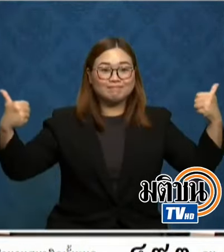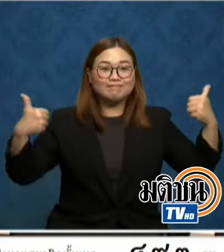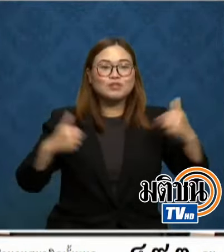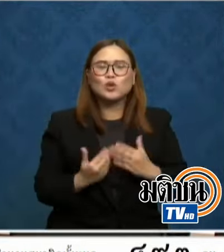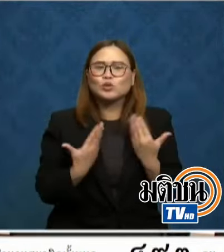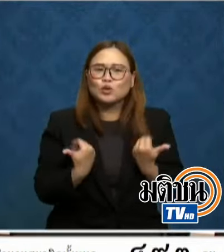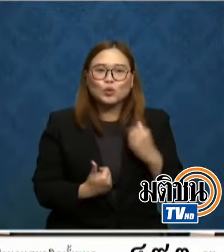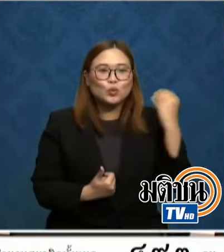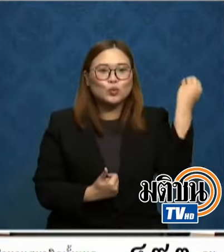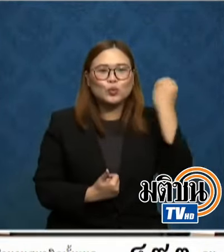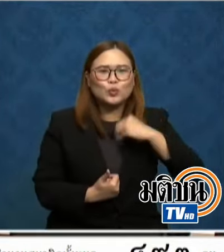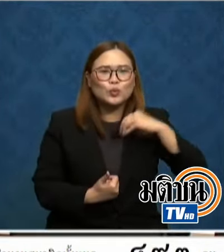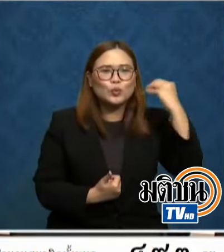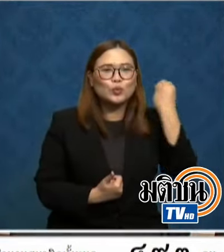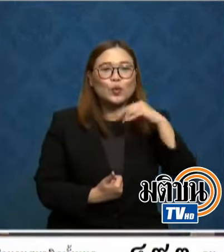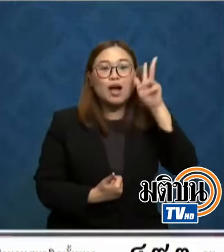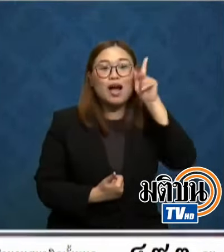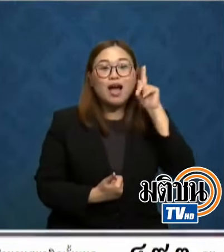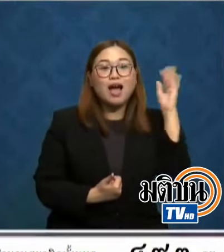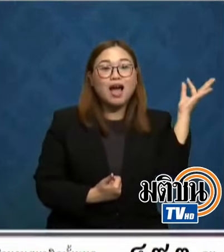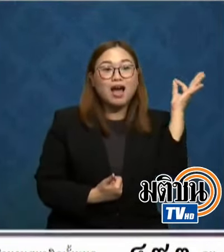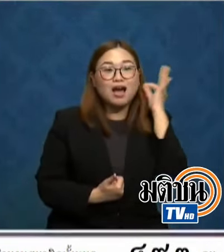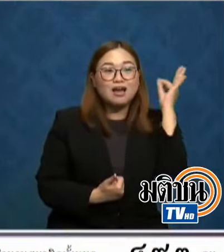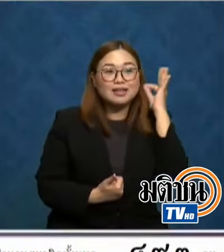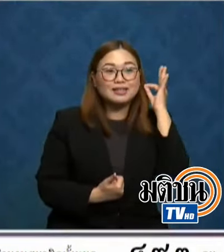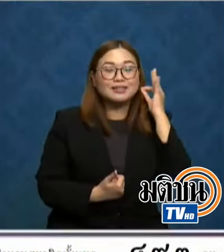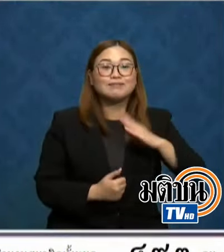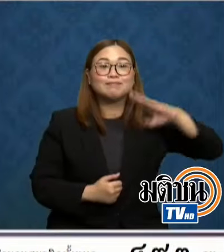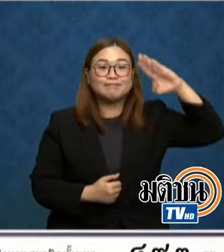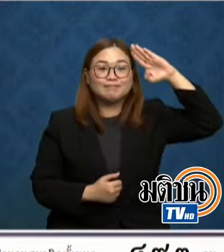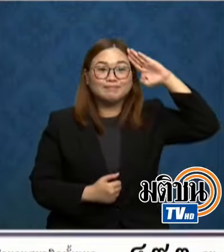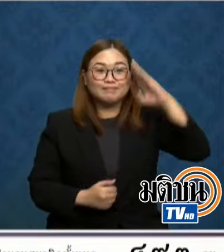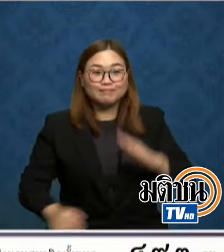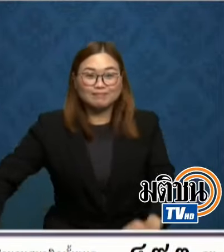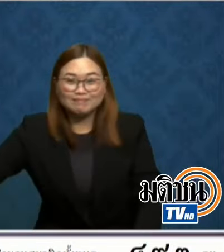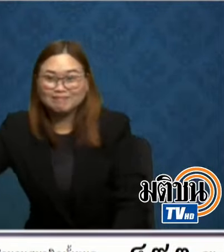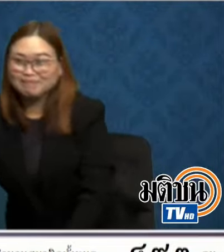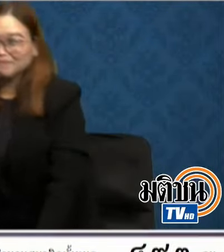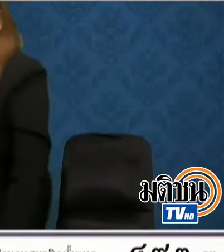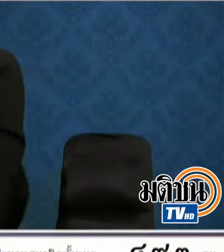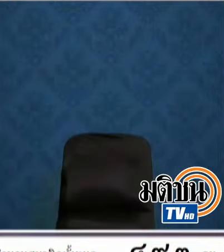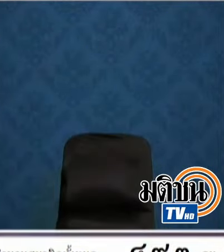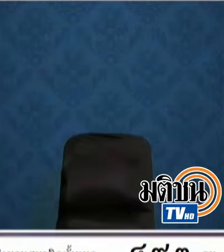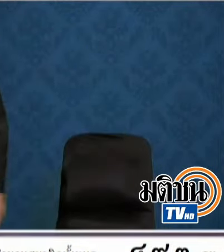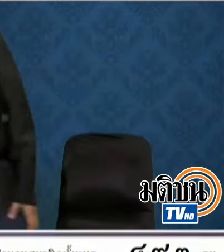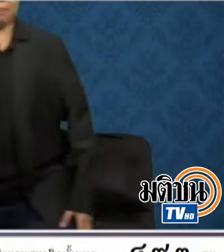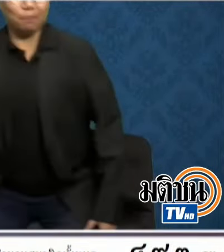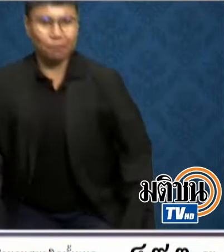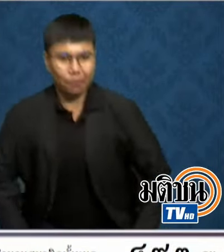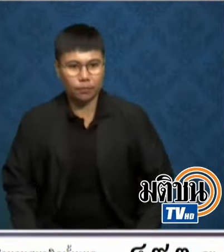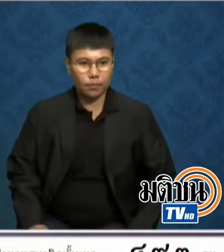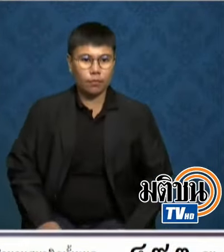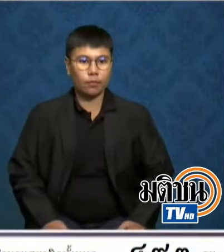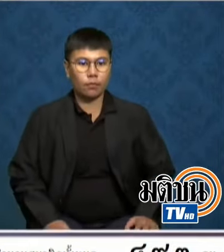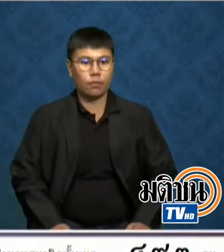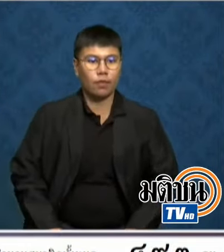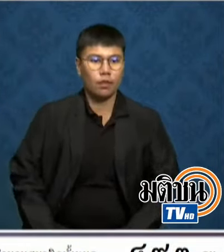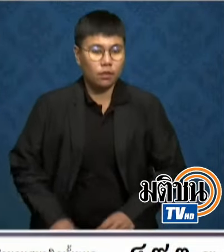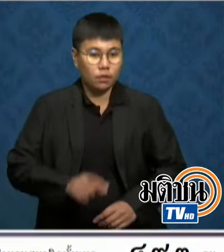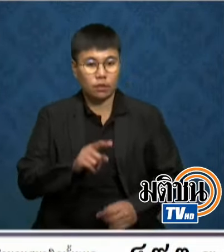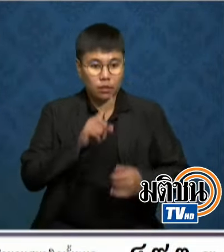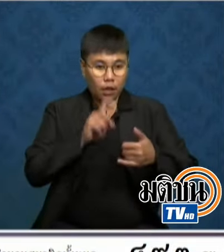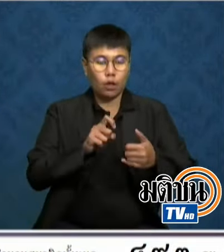จทุกวันนี้ครับเวลาที่เราได้ยินข่าวการเสียชีวิตของทหารสิ่งที่ควรจะเป็นคืออะไรฮะคือการพลีชีพเพื่อ